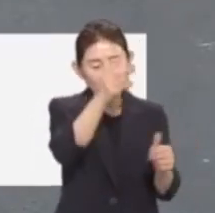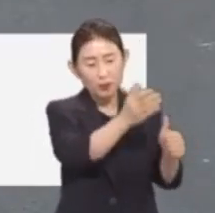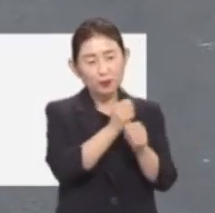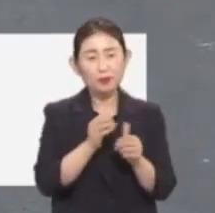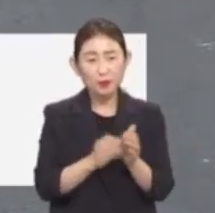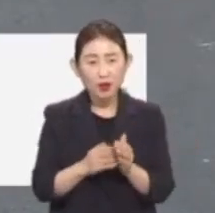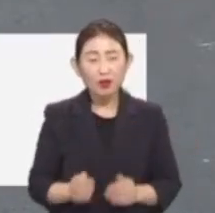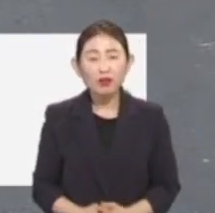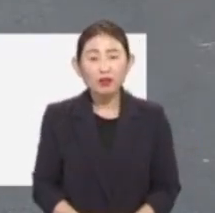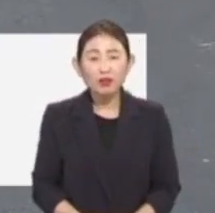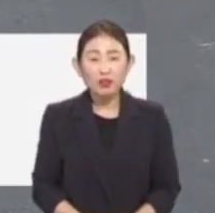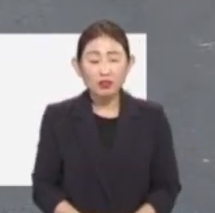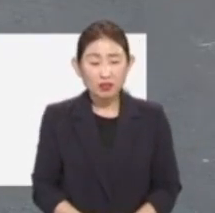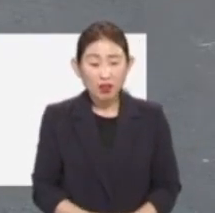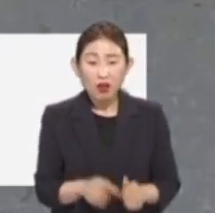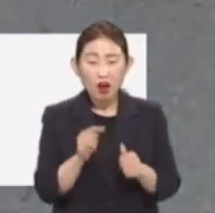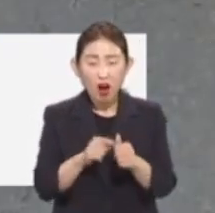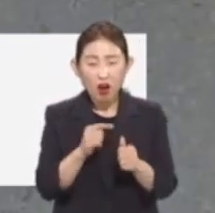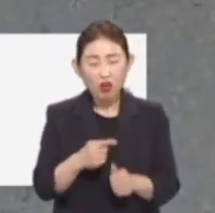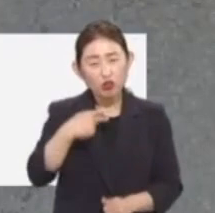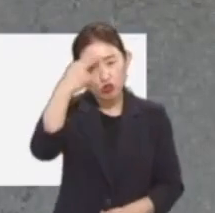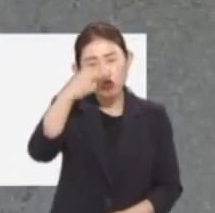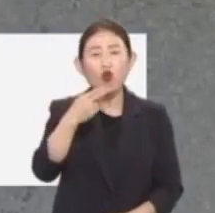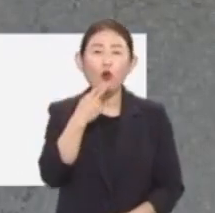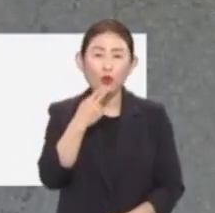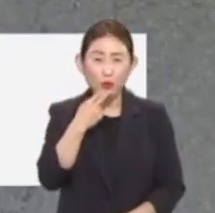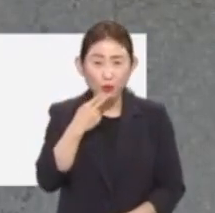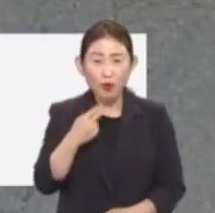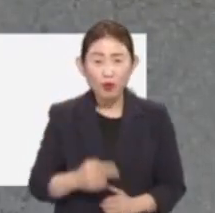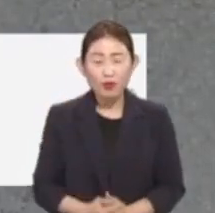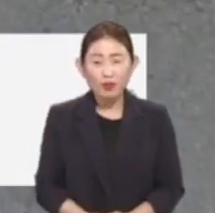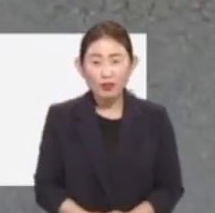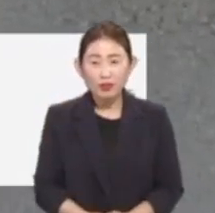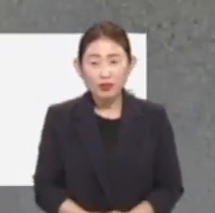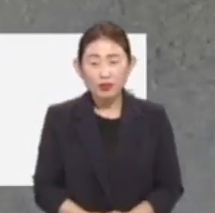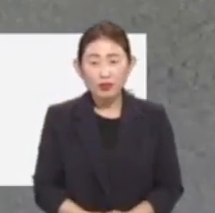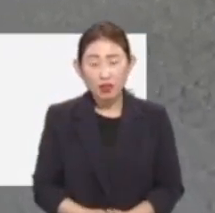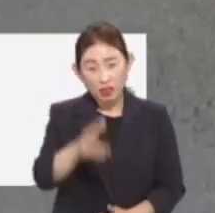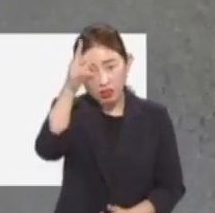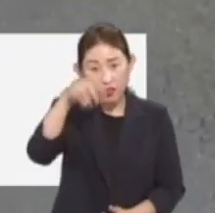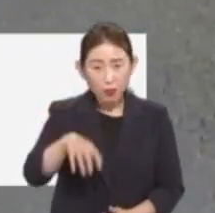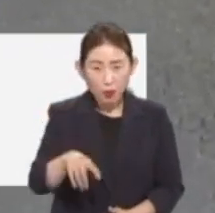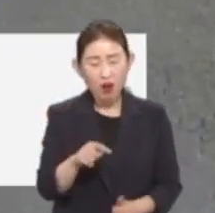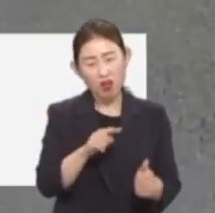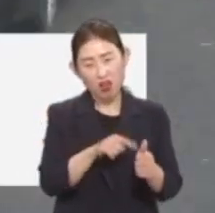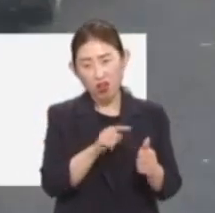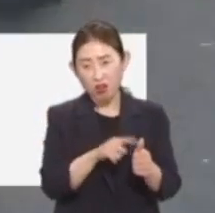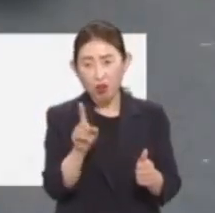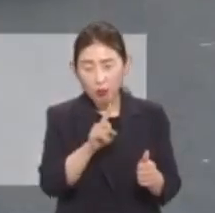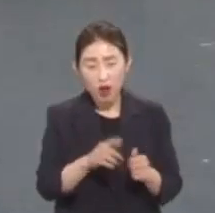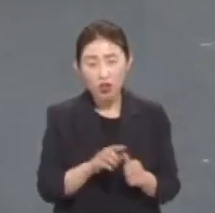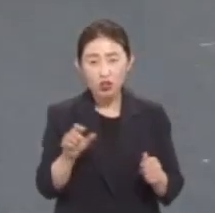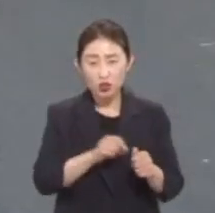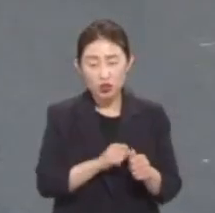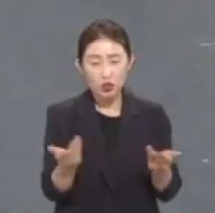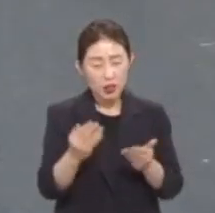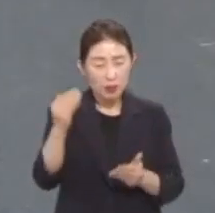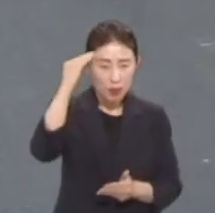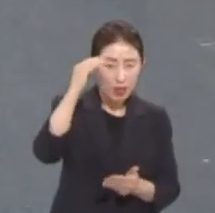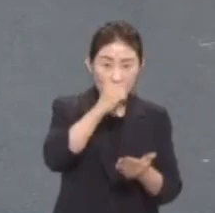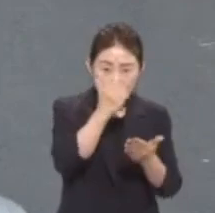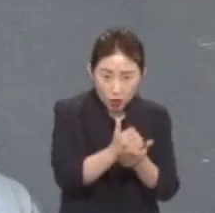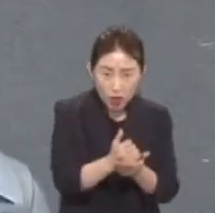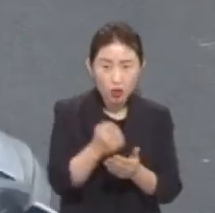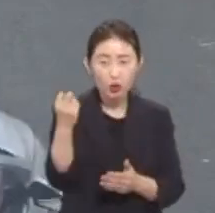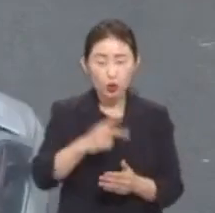사고 당시 a군은 음주 상태가 아니었으며 천안 동남경찰서든 a군에게 특수 공모집행